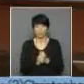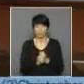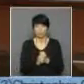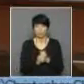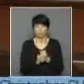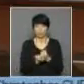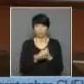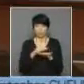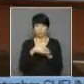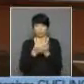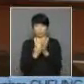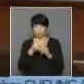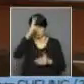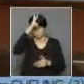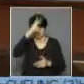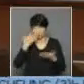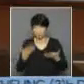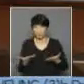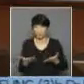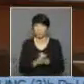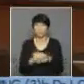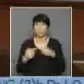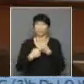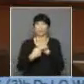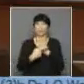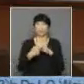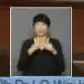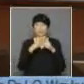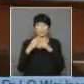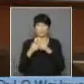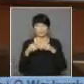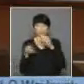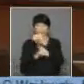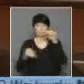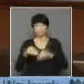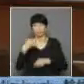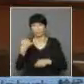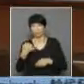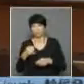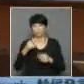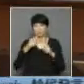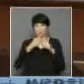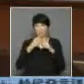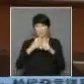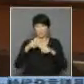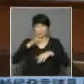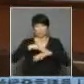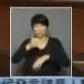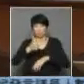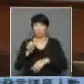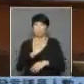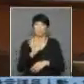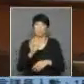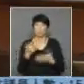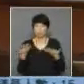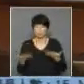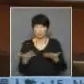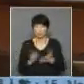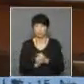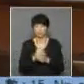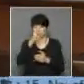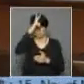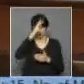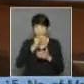明顯就出現了一、人才錯配；二、人才荒的問題。不少人批評今屆的政